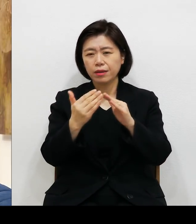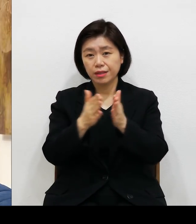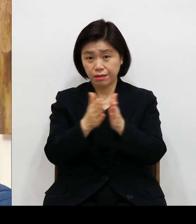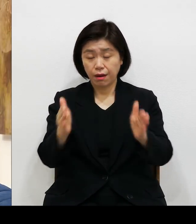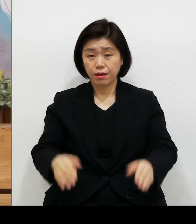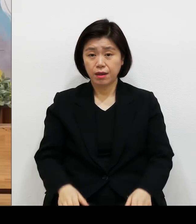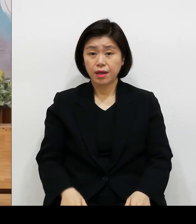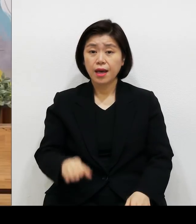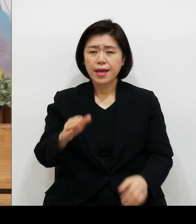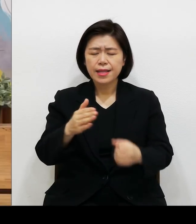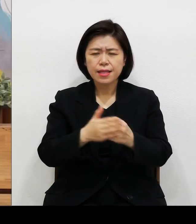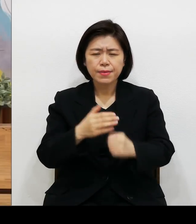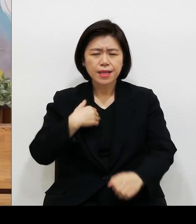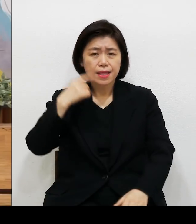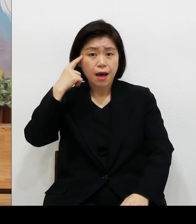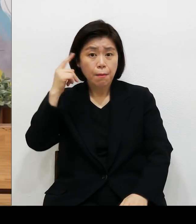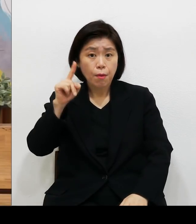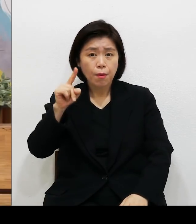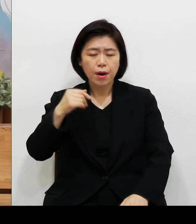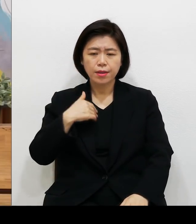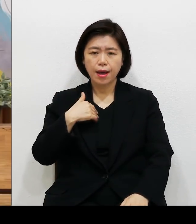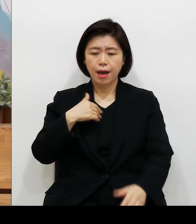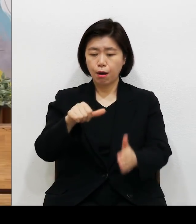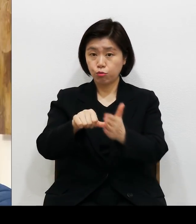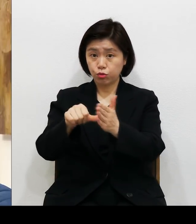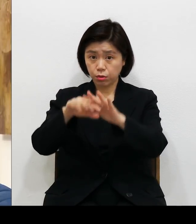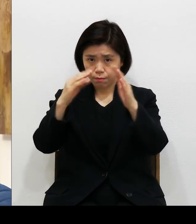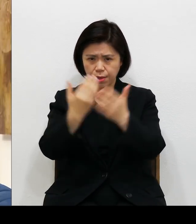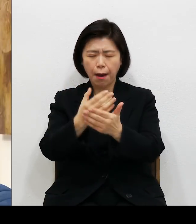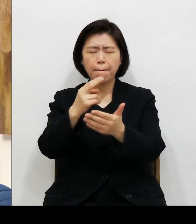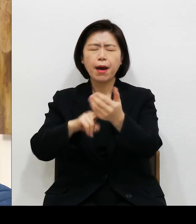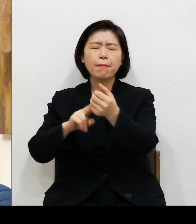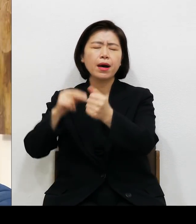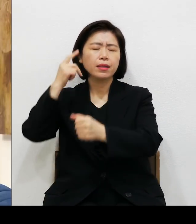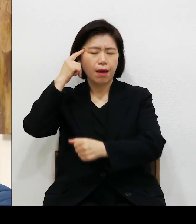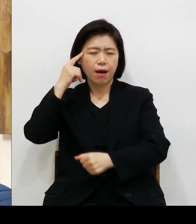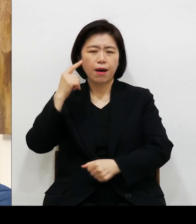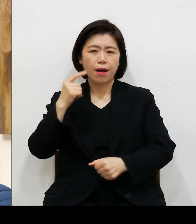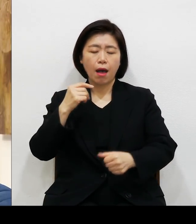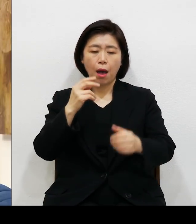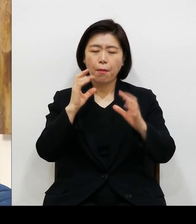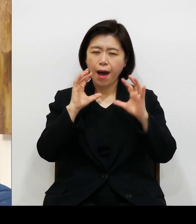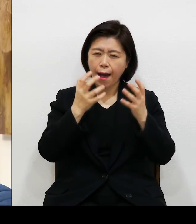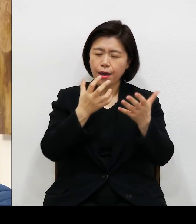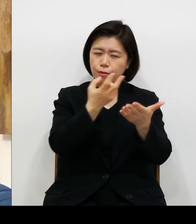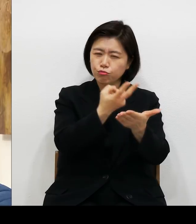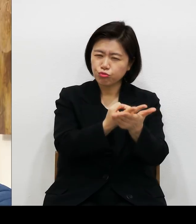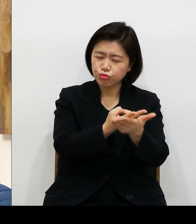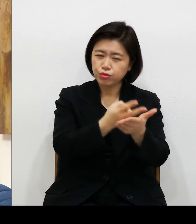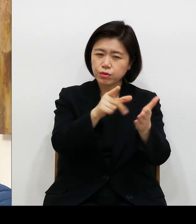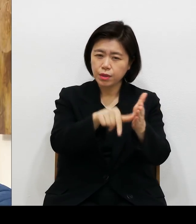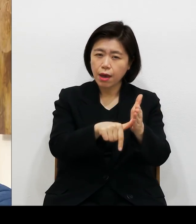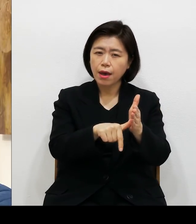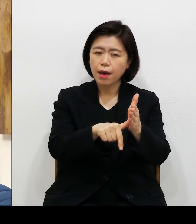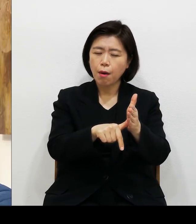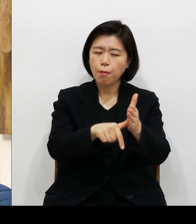팔기 시작했어요. 아, 가진 걸 다. 예. 그 뭐 아이 병원에 있을 때 병원비 마련하려고 중고차도 팔았었고